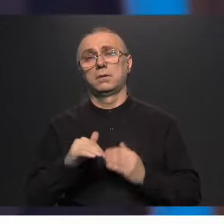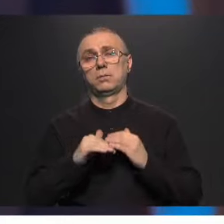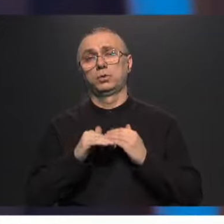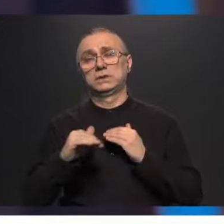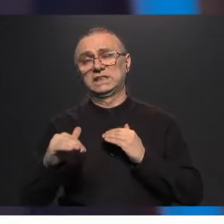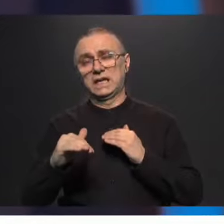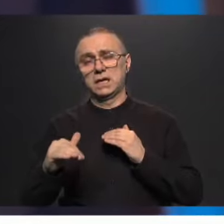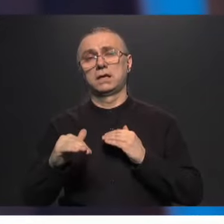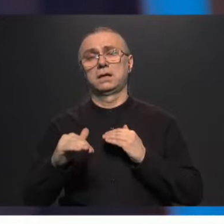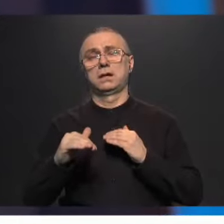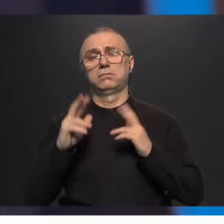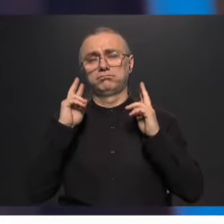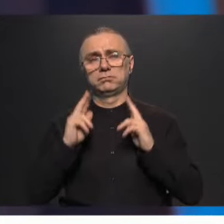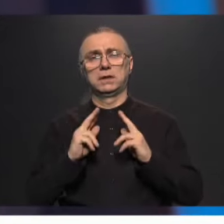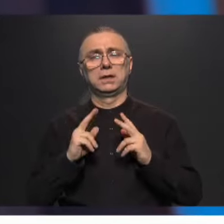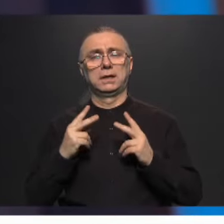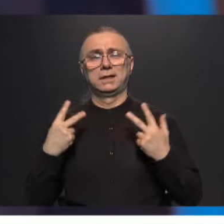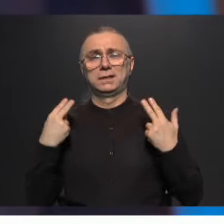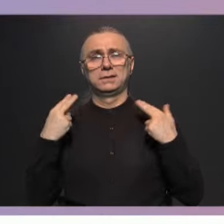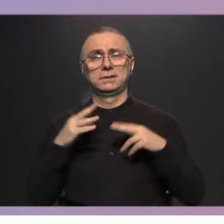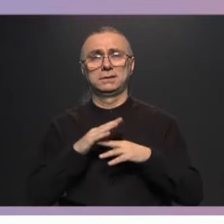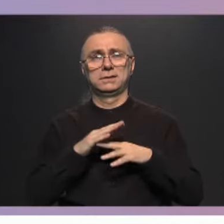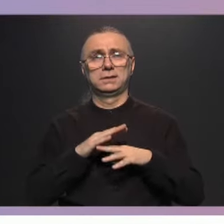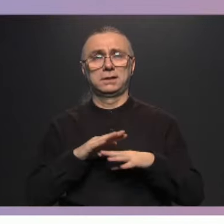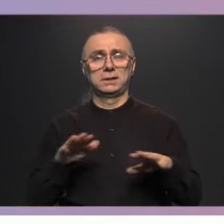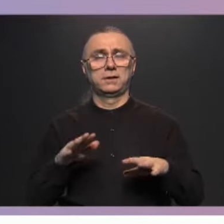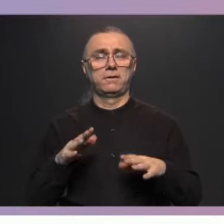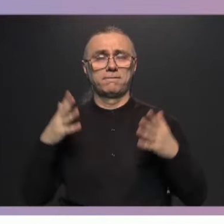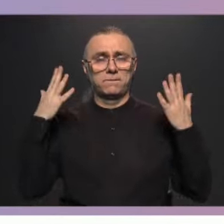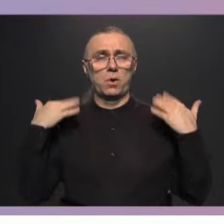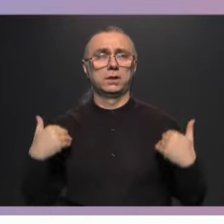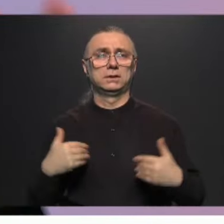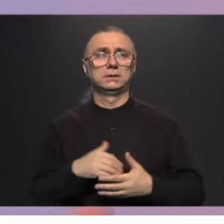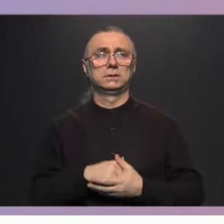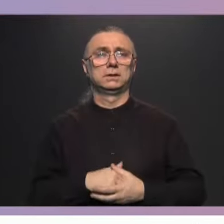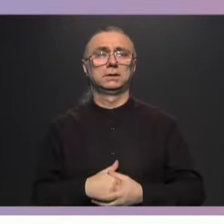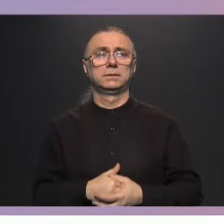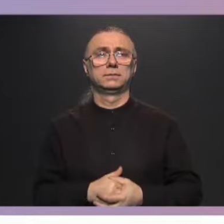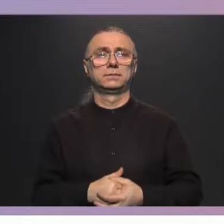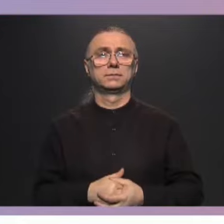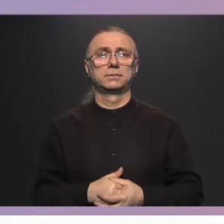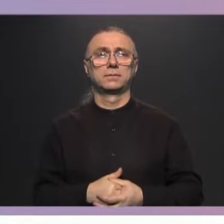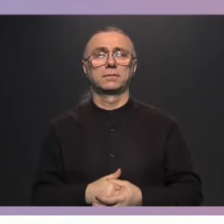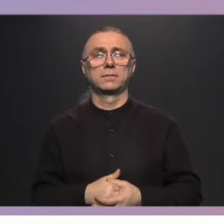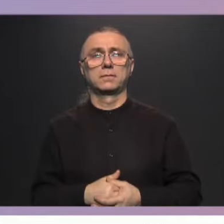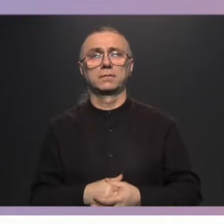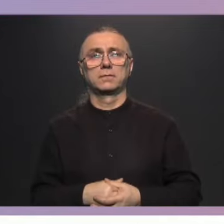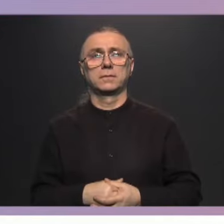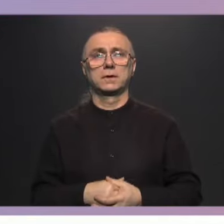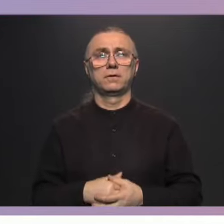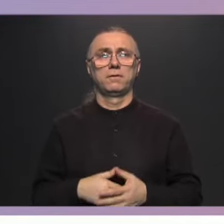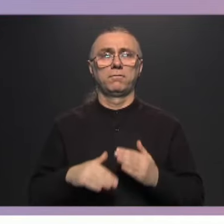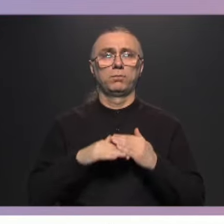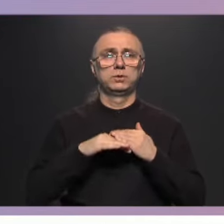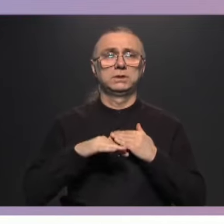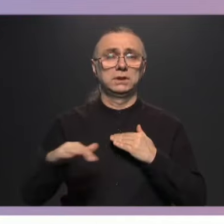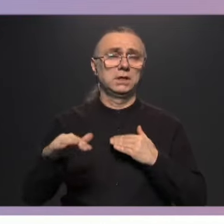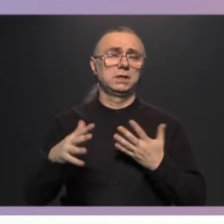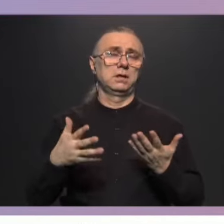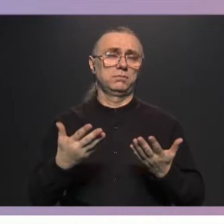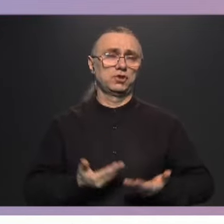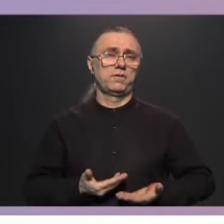волосы. Ни в каком не подражании, просто не стригли волосы и бороды, потому что, ну, как бы, мы все равно живем в монастыре, в пустыне, и нам как бы все